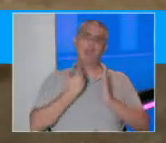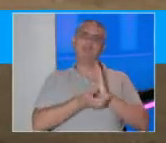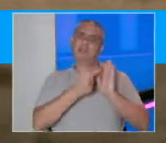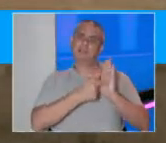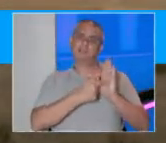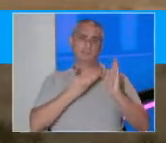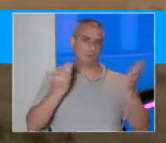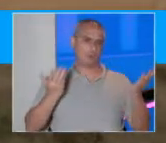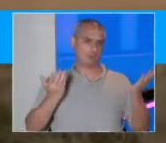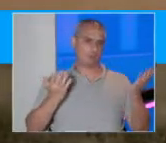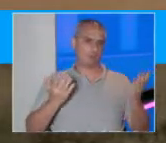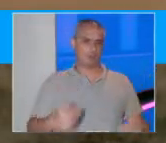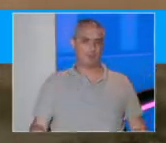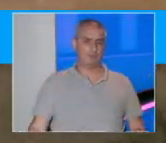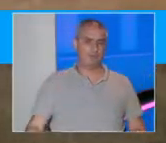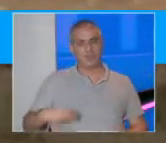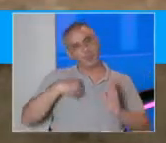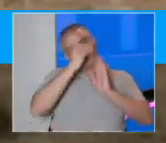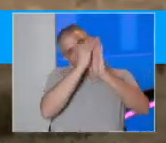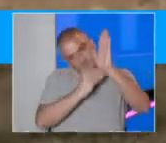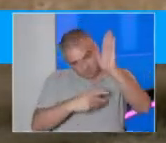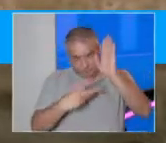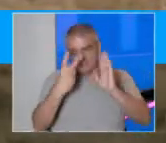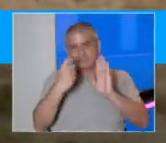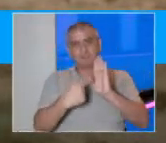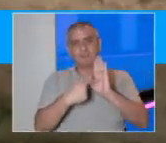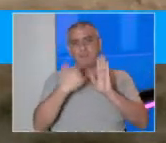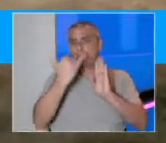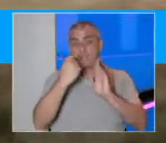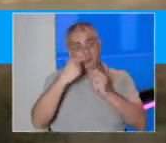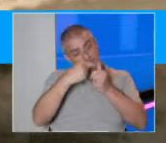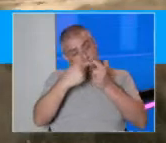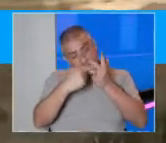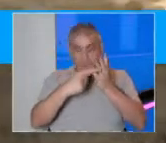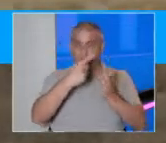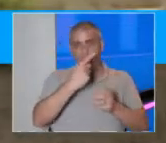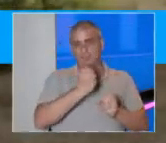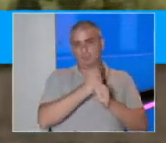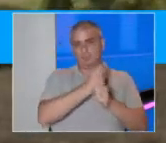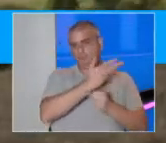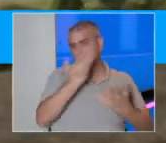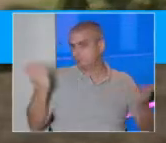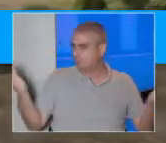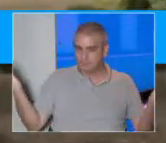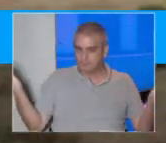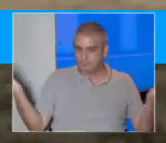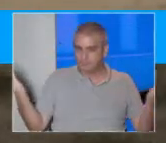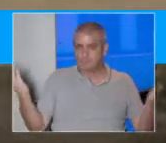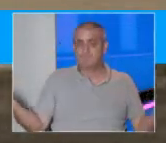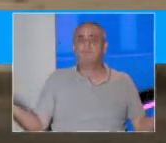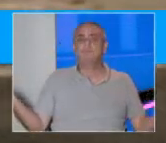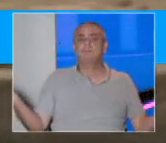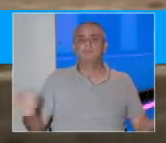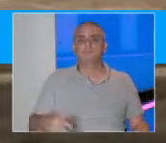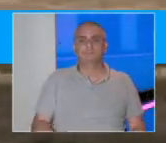אפשר, אני יכול לתת להם רשימה שלמה של 20 סיבות, שכל פעם שזה סיבה אחת תרד מהפרק, השנייה תעלה. כן? אבל זה